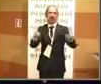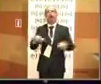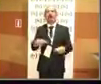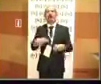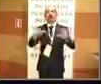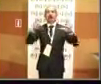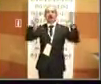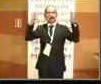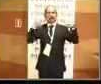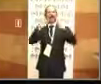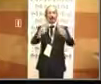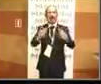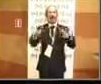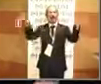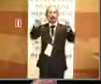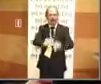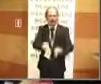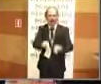Ma